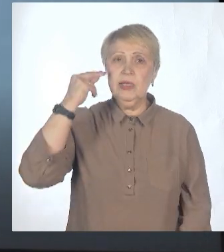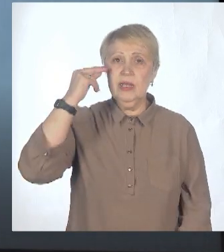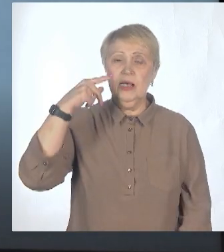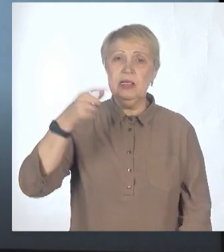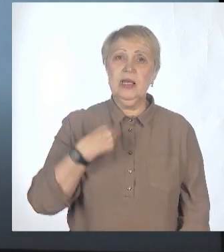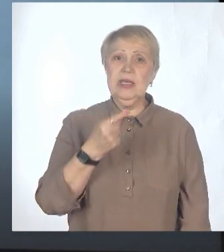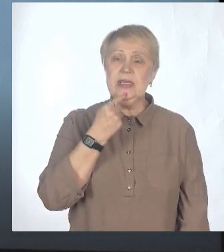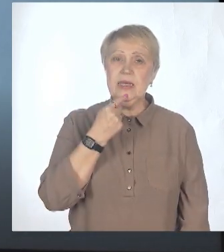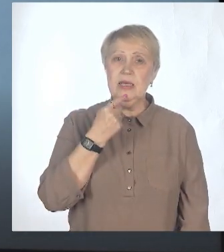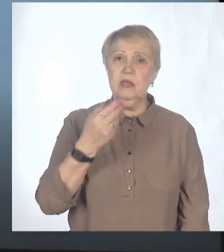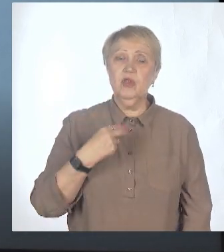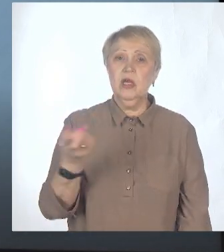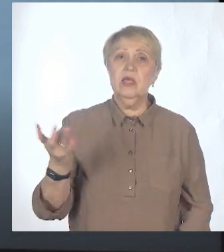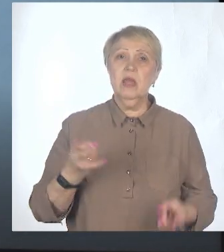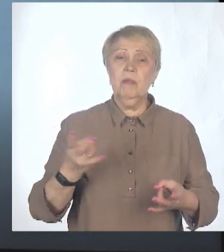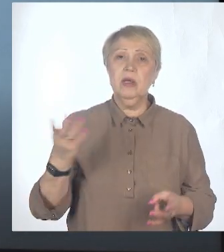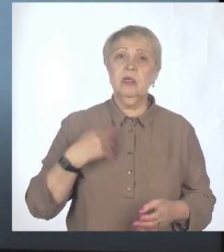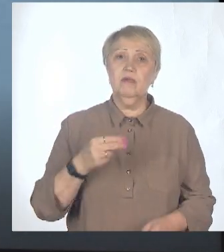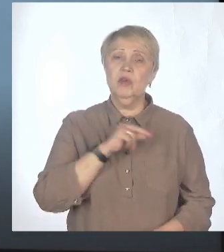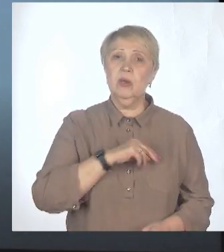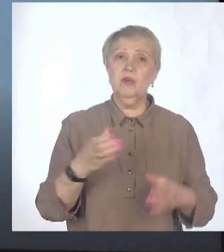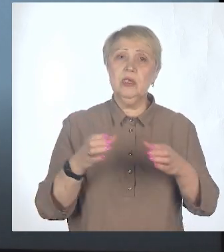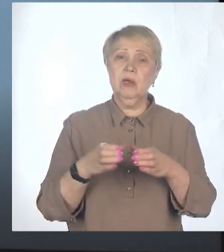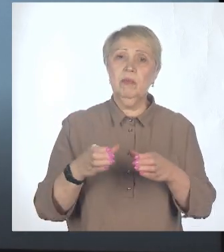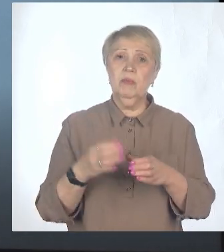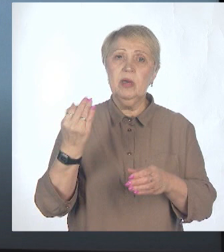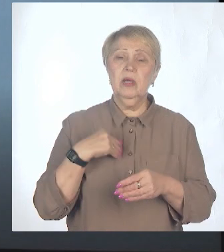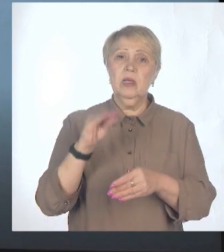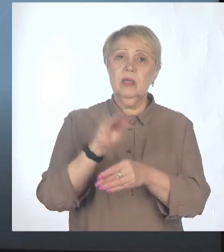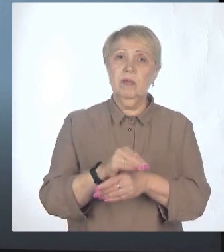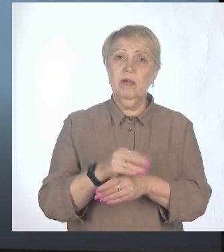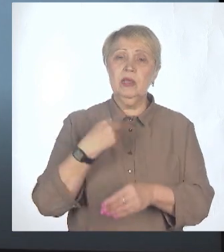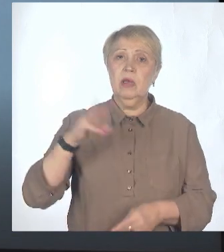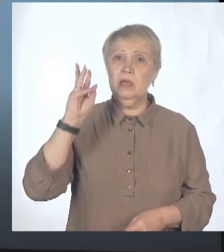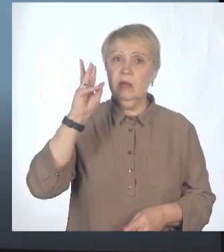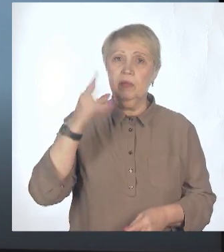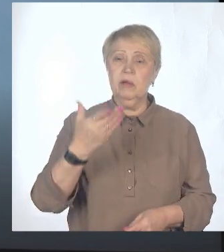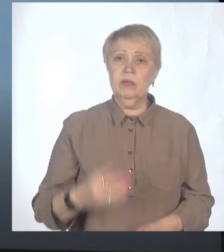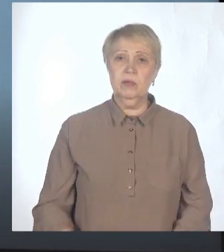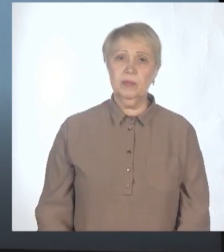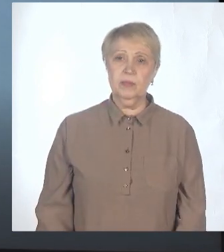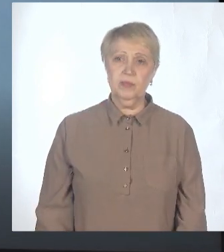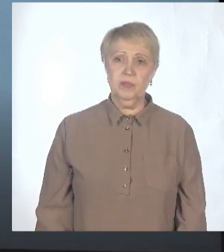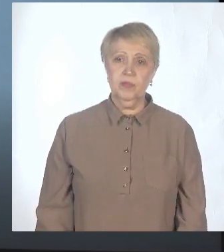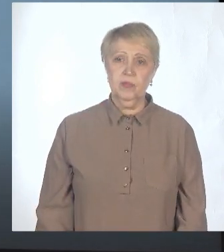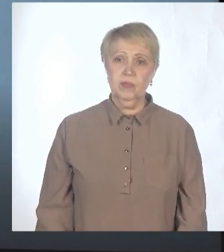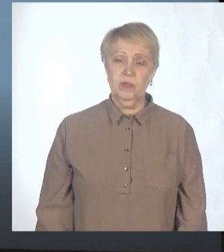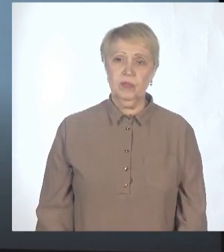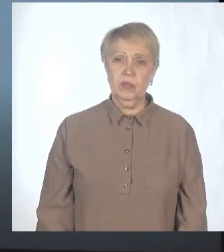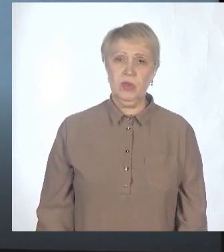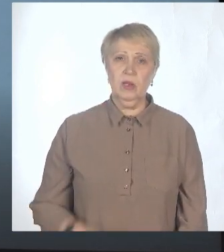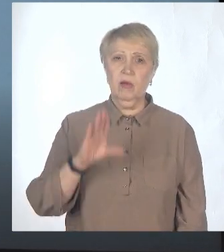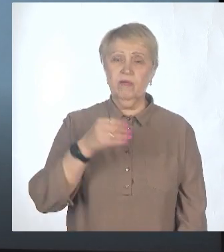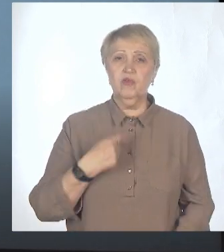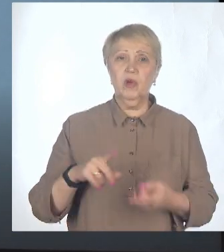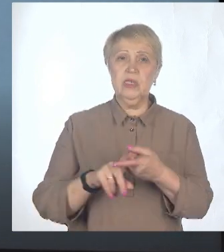работы с китайскими компаниями, и они действительно готовы добавлять к заработной плате тот или иной процент. Все очень сильно